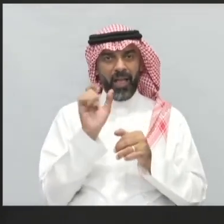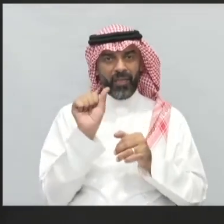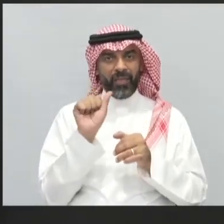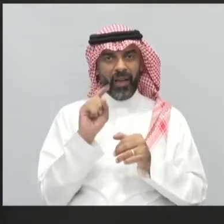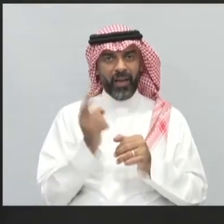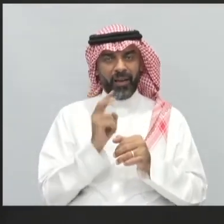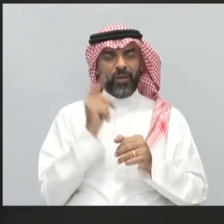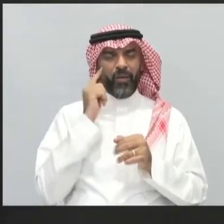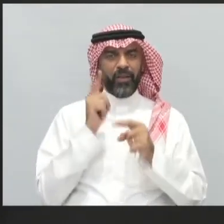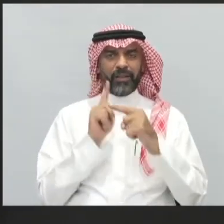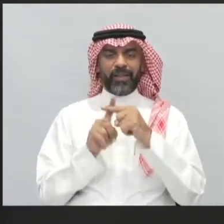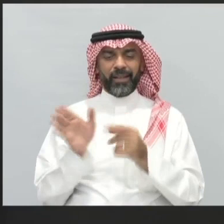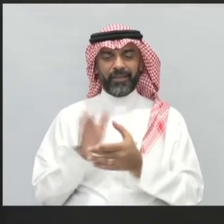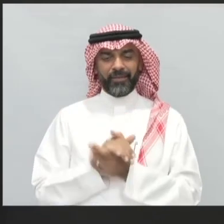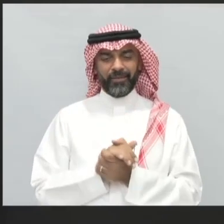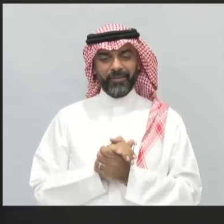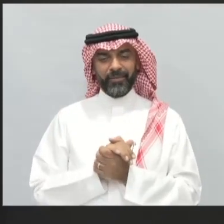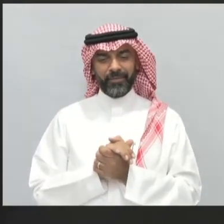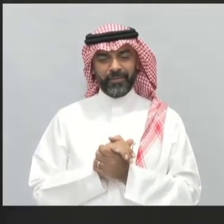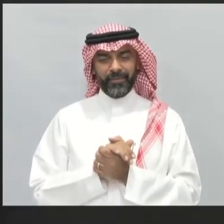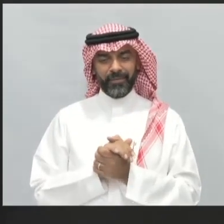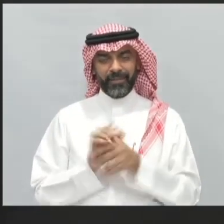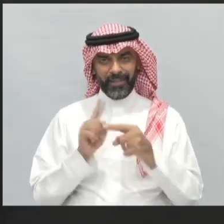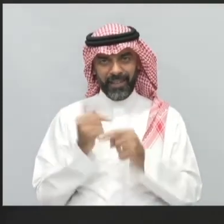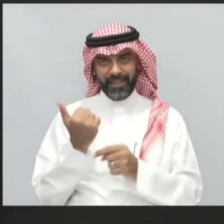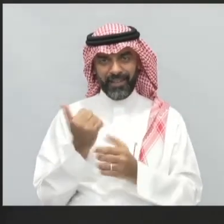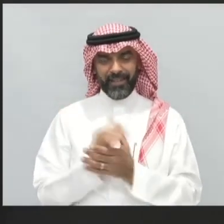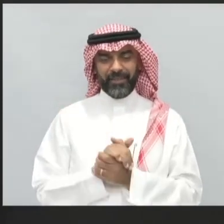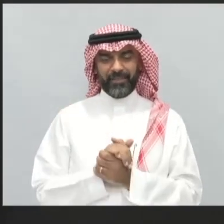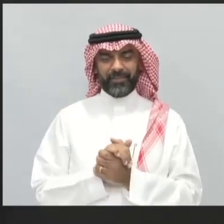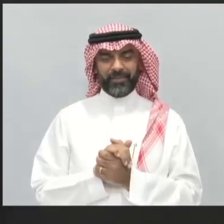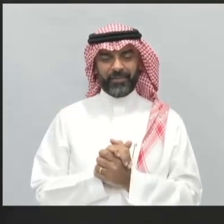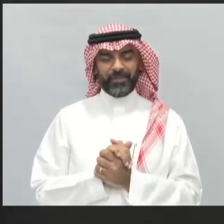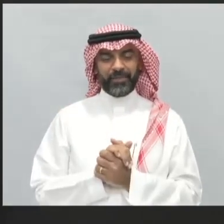العمليه راح تكون زعل اذا راح اضيف 6 الوطن